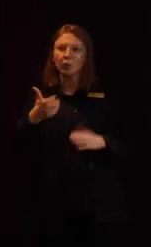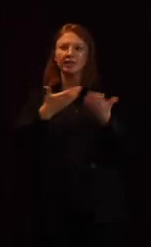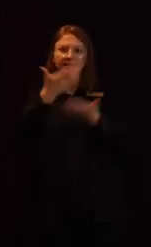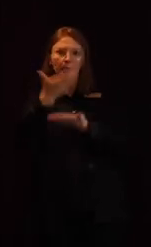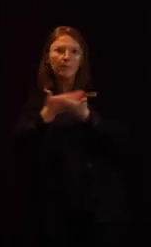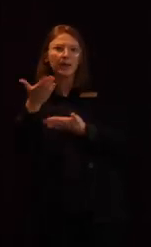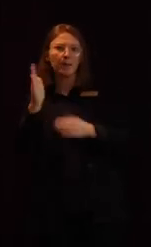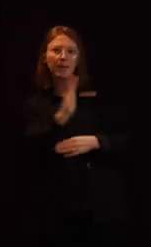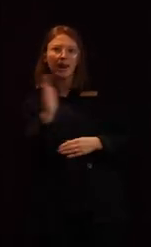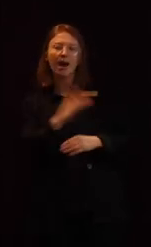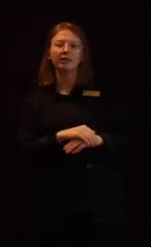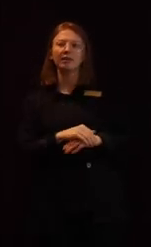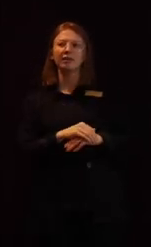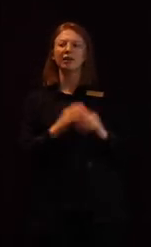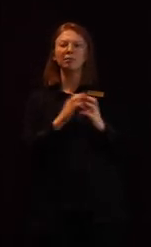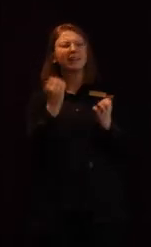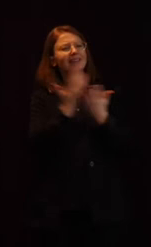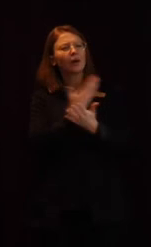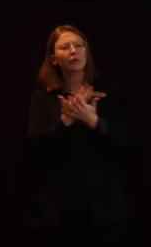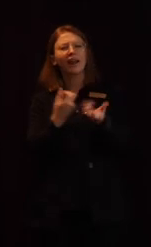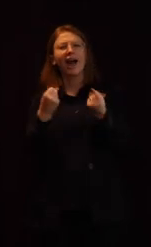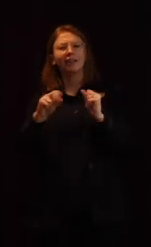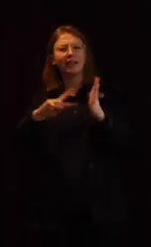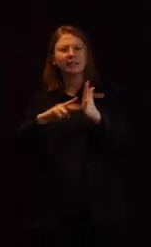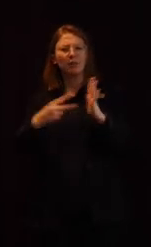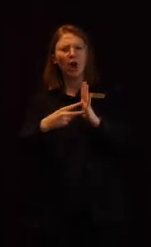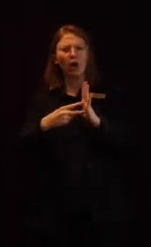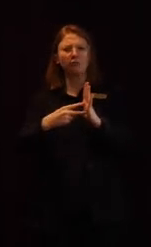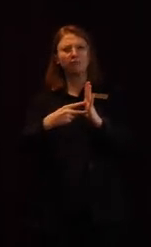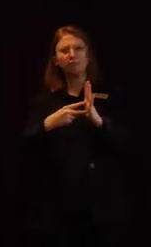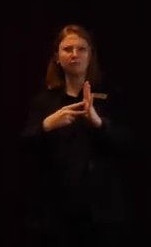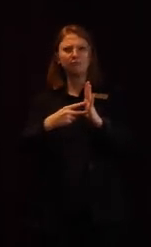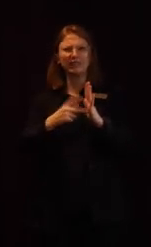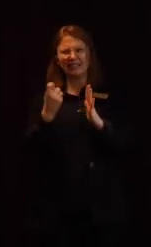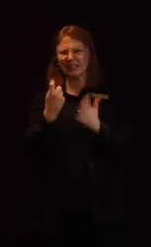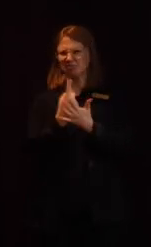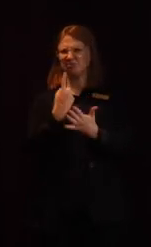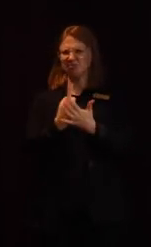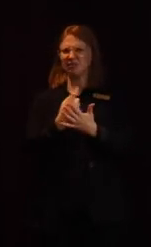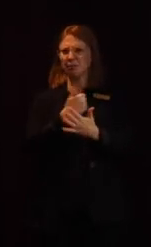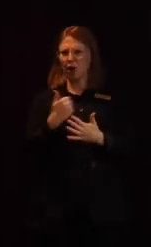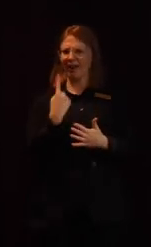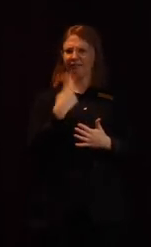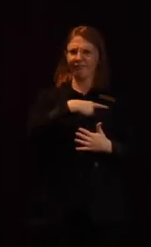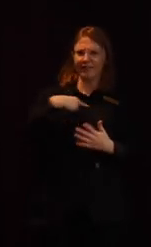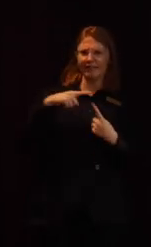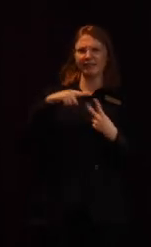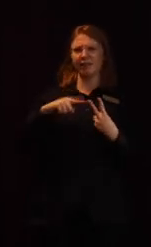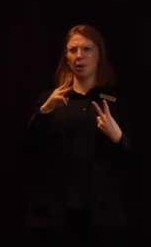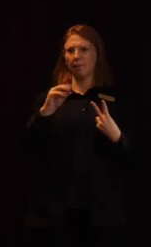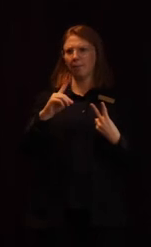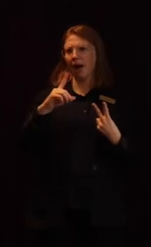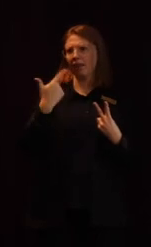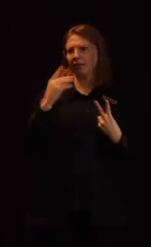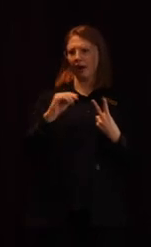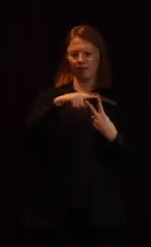just den här nationella handlingsplanen som man kan tycka är lite underligt att vi är typ det enda landet, är det Malta och vi som är kvar som inte har